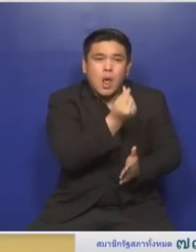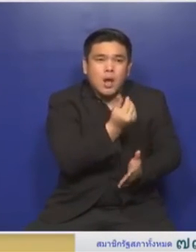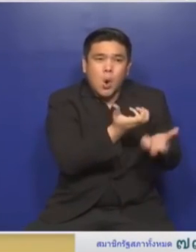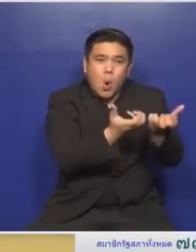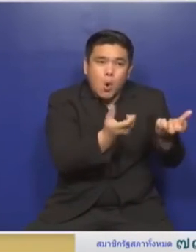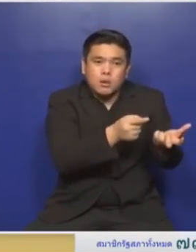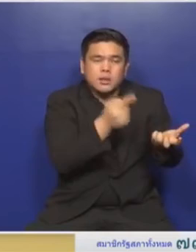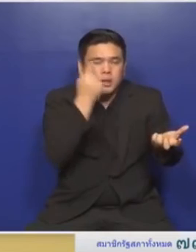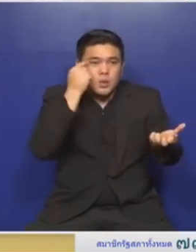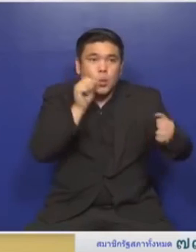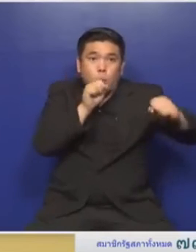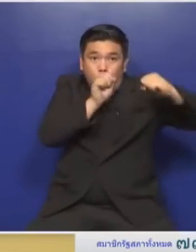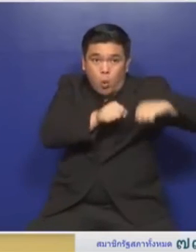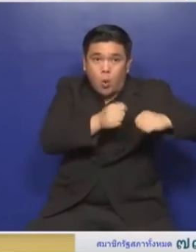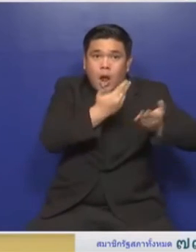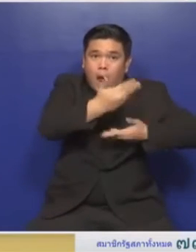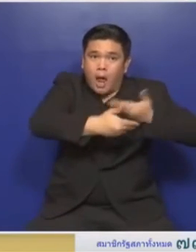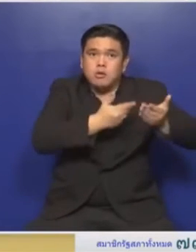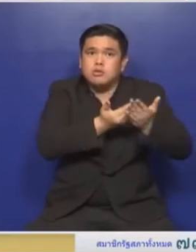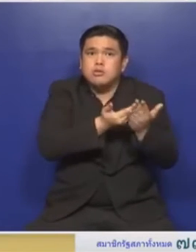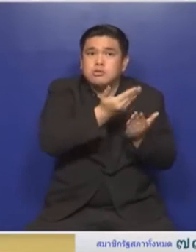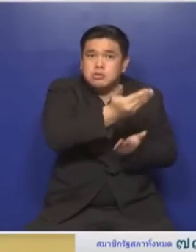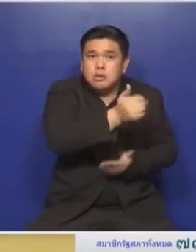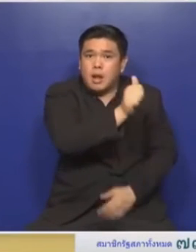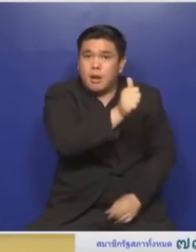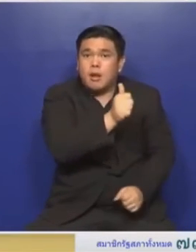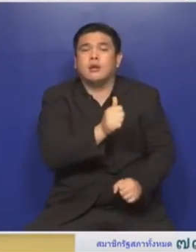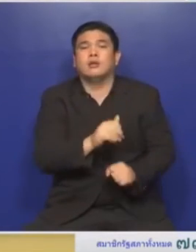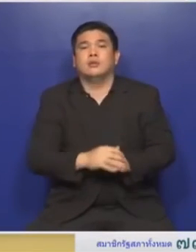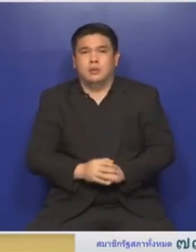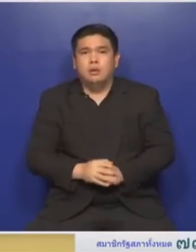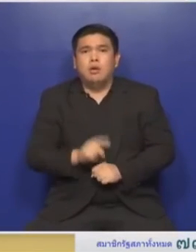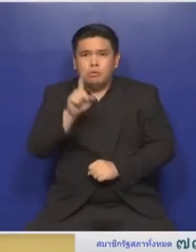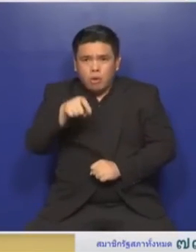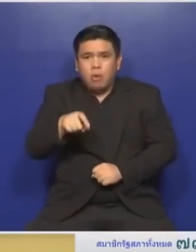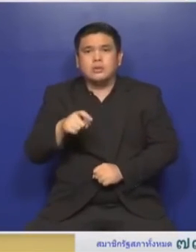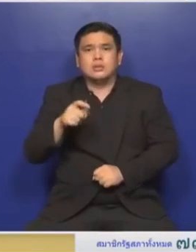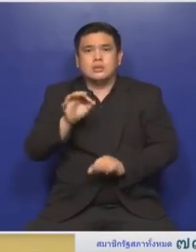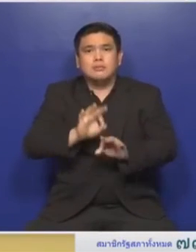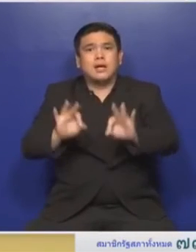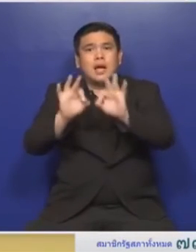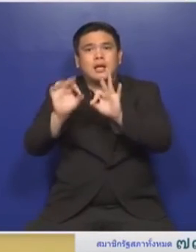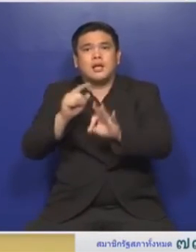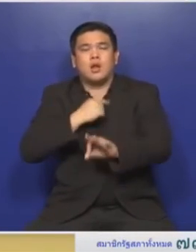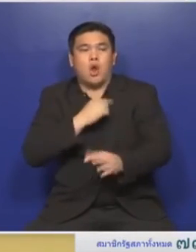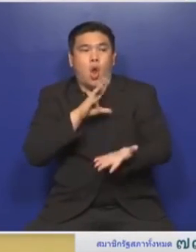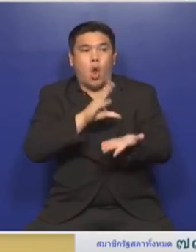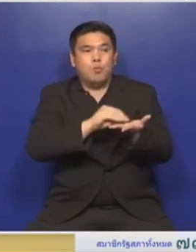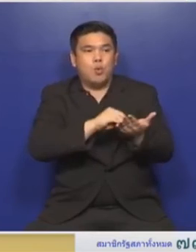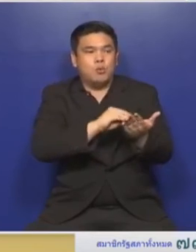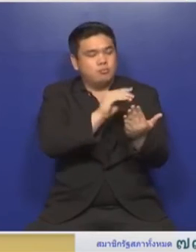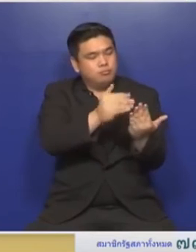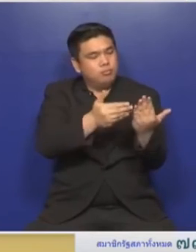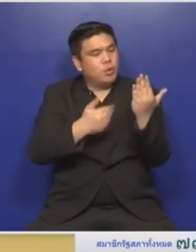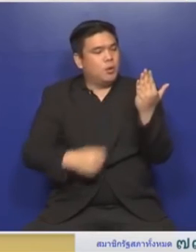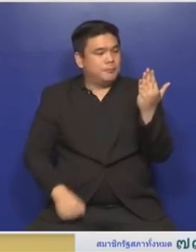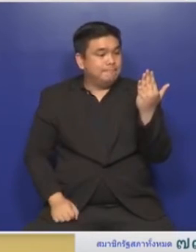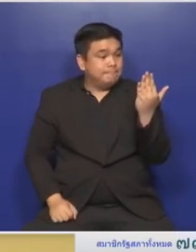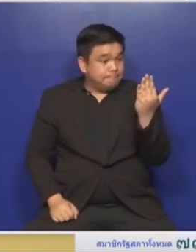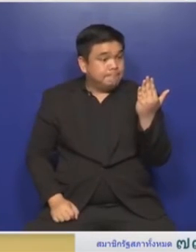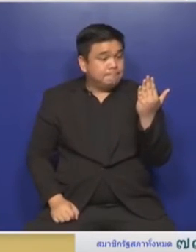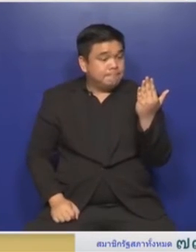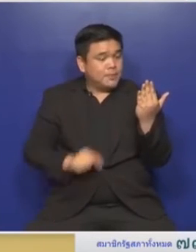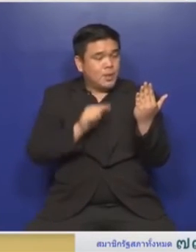จำนวมากทูภานษท่านเหล่านี้นะครับน่าจะลองนำข้มูลมาให